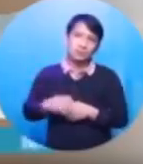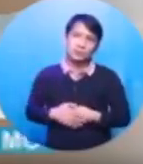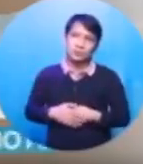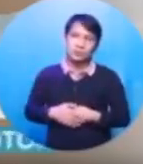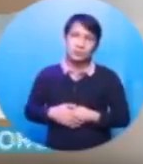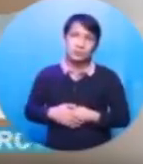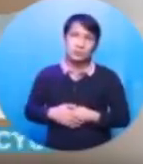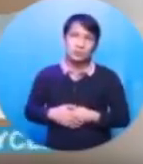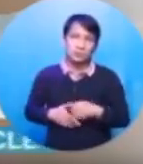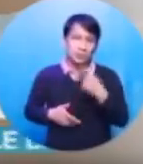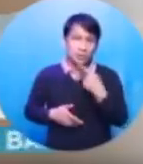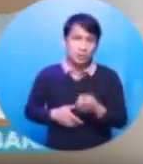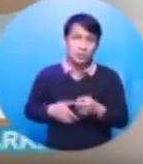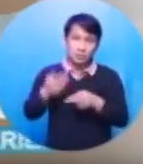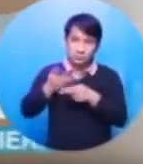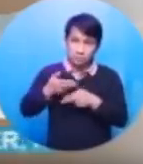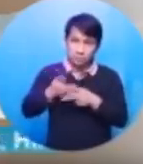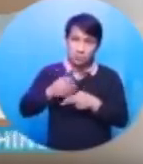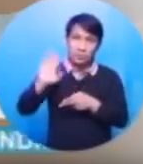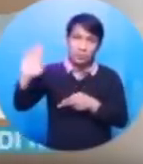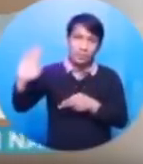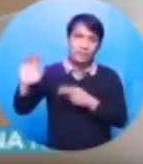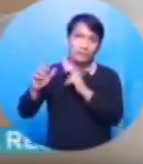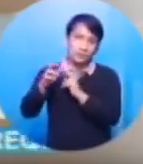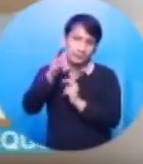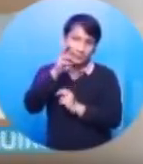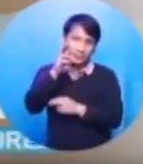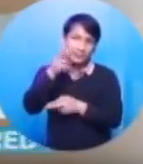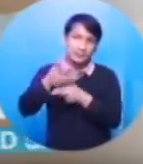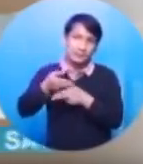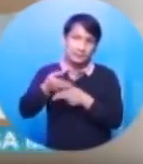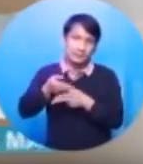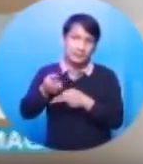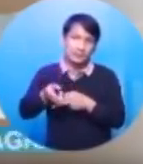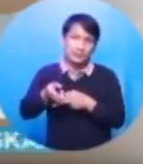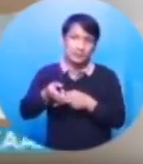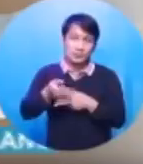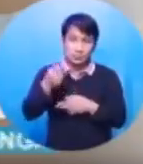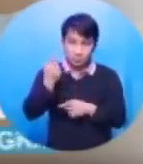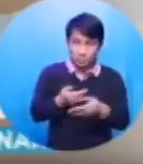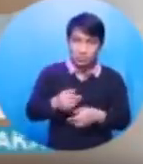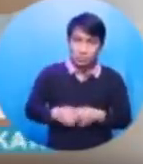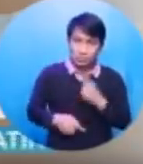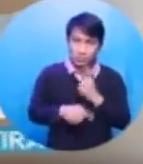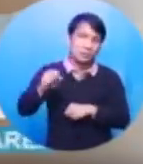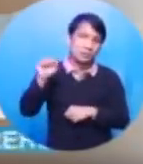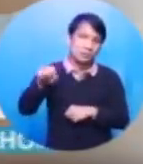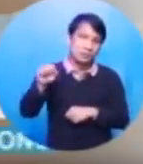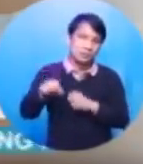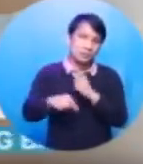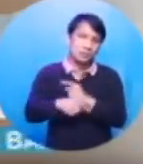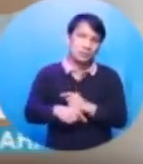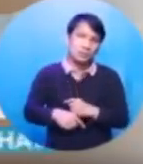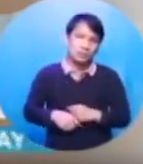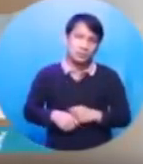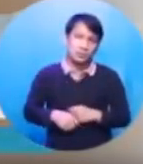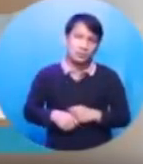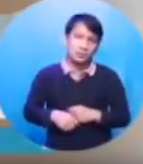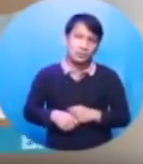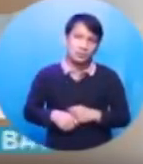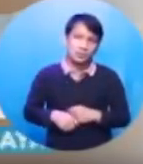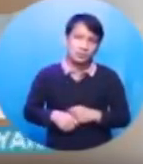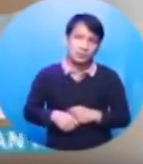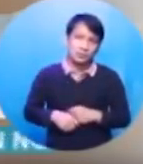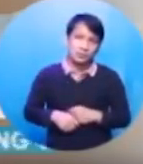yung bata ngayon nakapangalan? Sa kanya po. Kerihina. Dumaan ba ito sa tamang proseso? Adoption? Opo. Nang ano po, sir, kasi